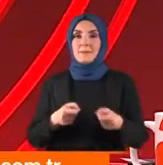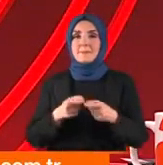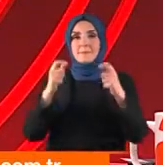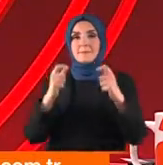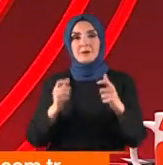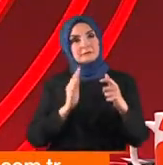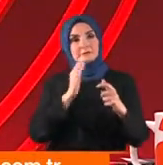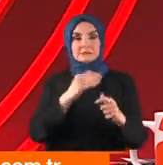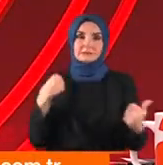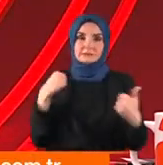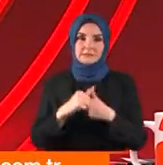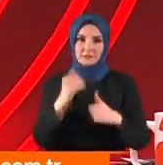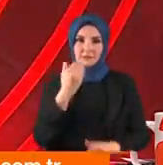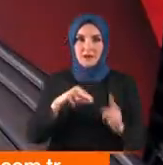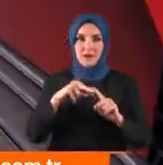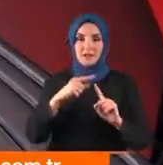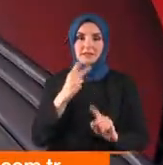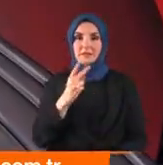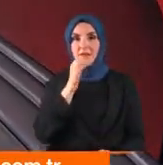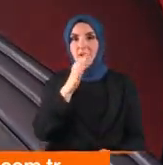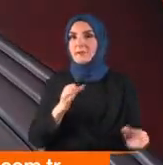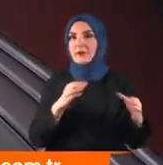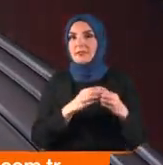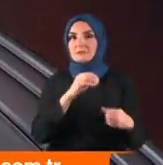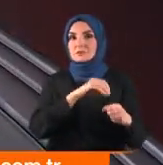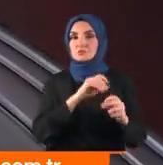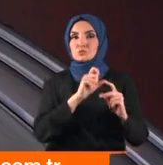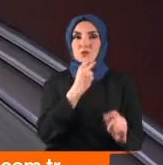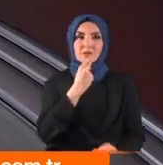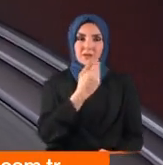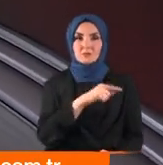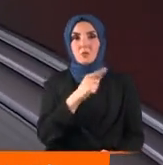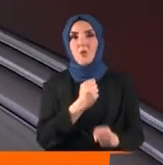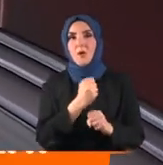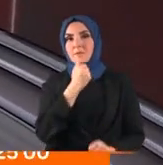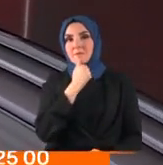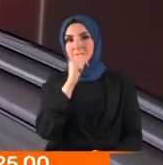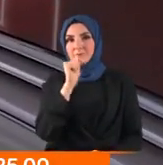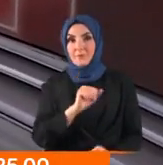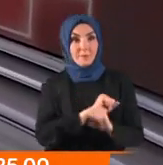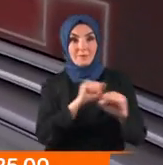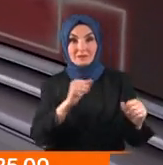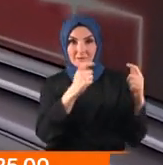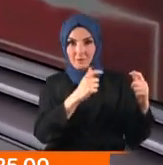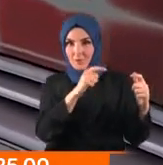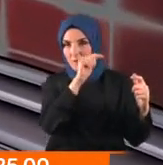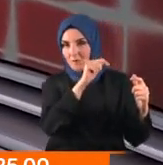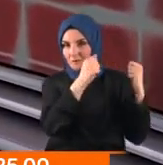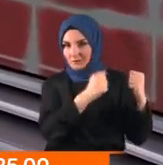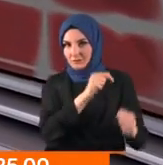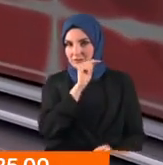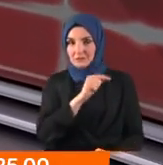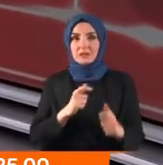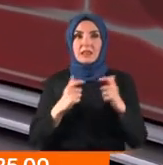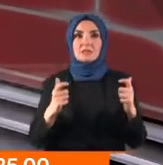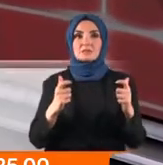Bartın'a dönelim yeniden. ATV Haber ekibinden Şükran Uslu ve Gökhan Aktaş facianın yaşandığı alanda ve tabii ki gelişmeleri yerinde takip